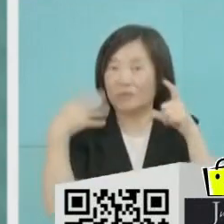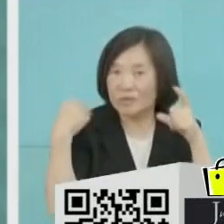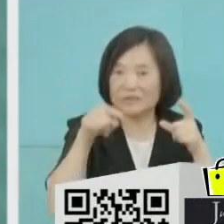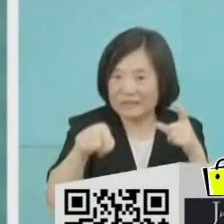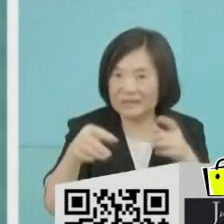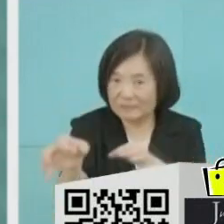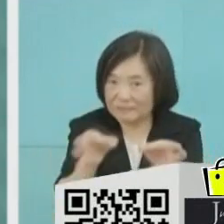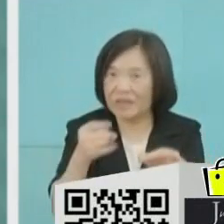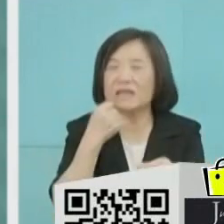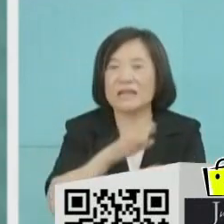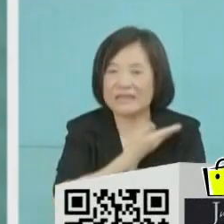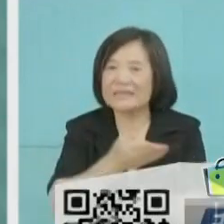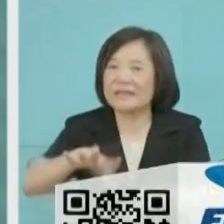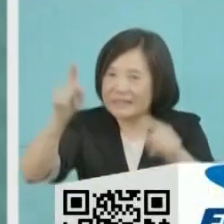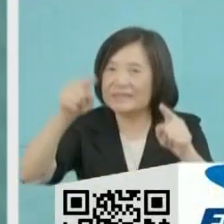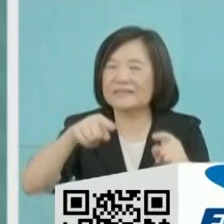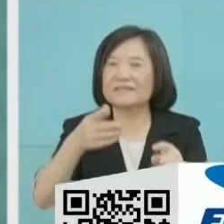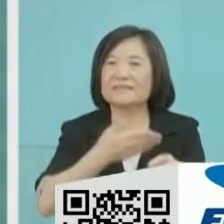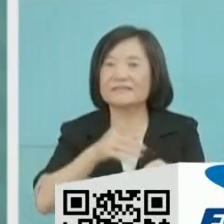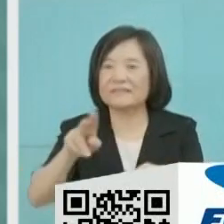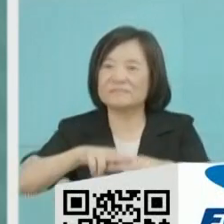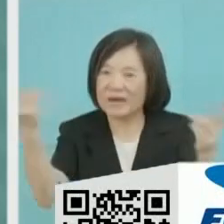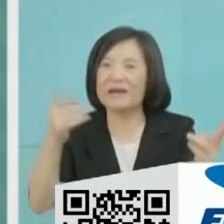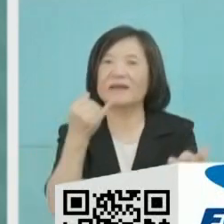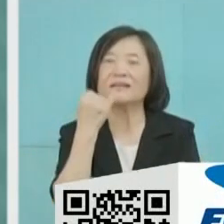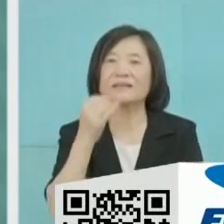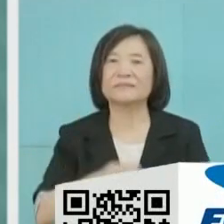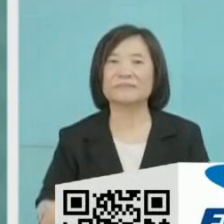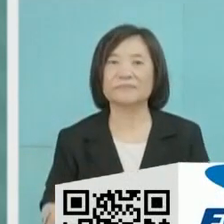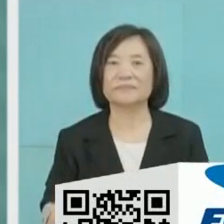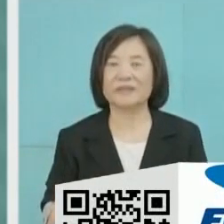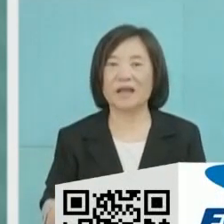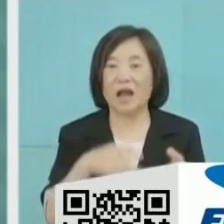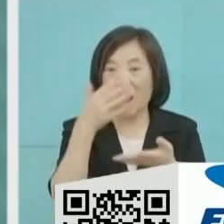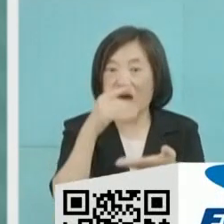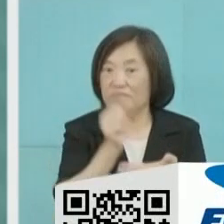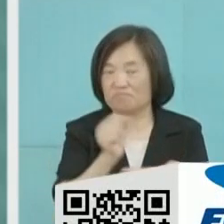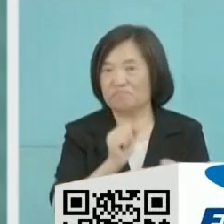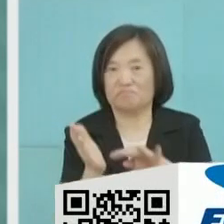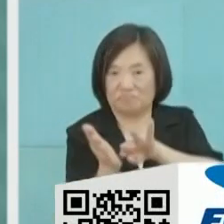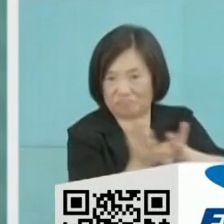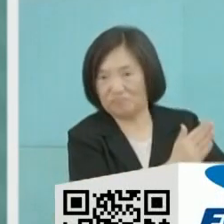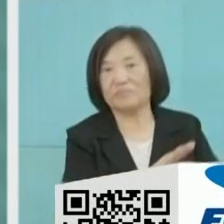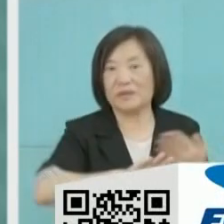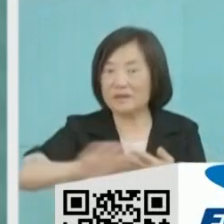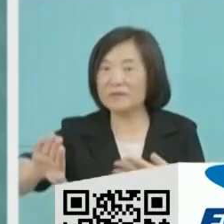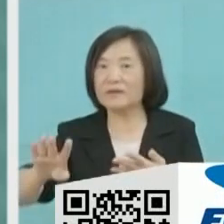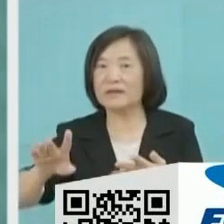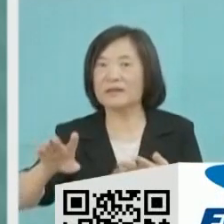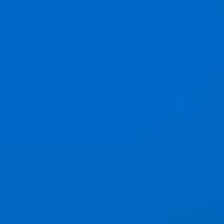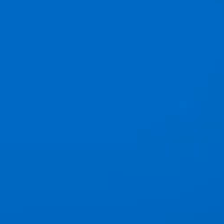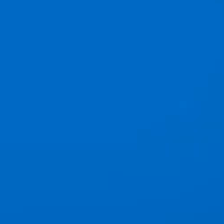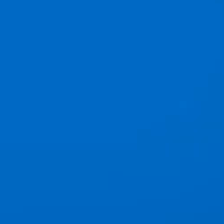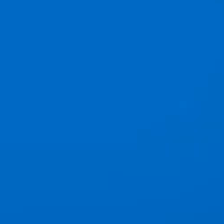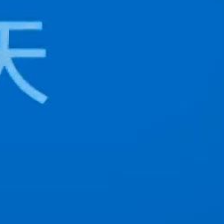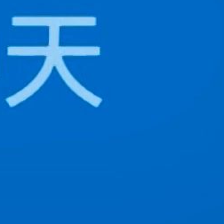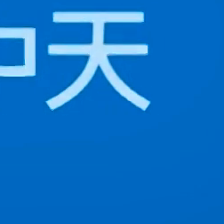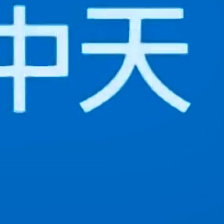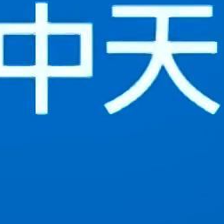以原则上，如果要解除管制，应该是从不吃饭的哦，不张口吃东西的开始。